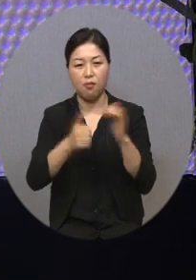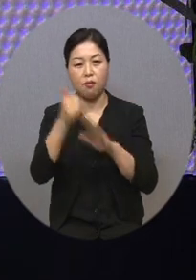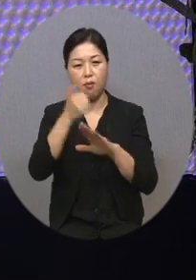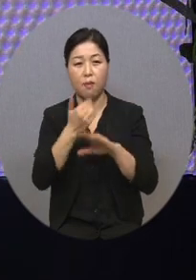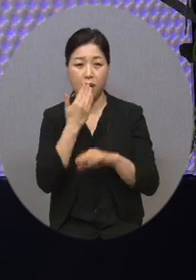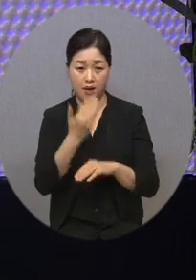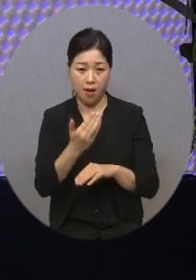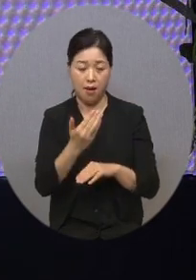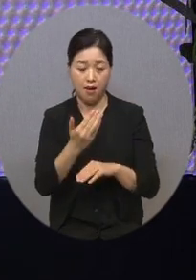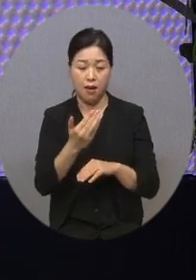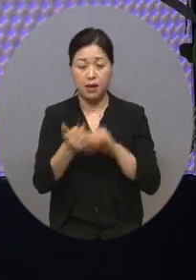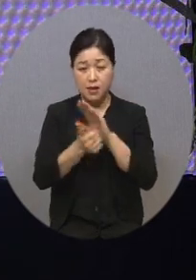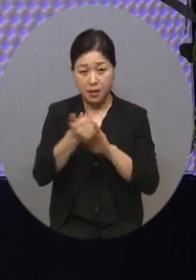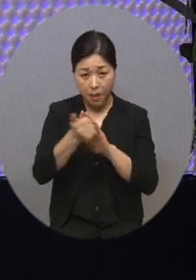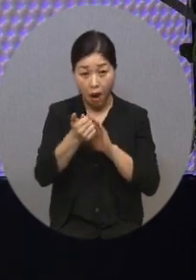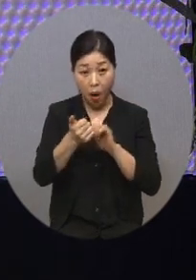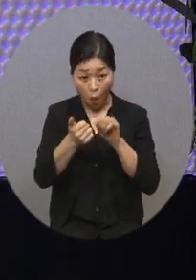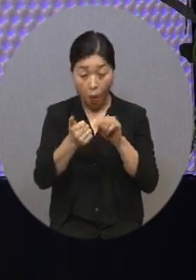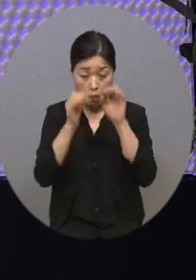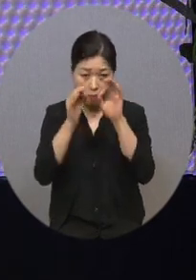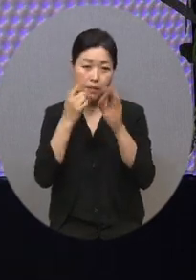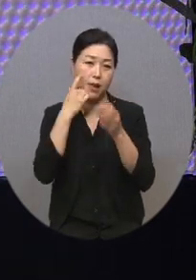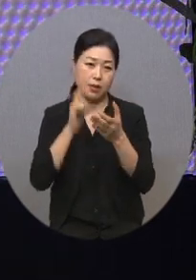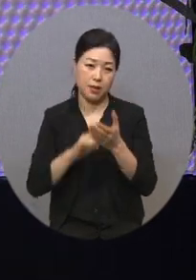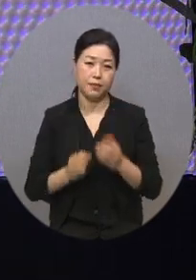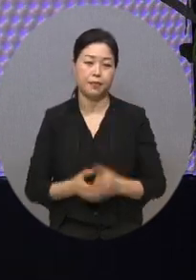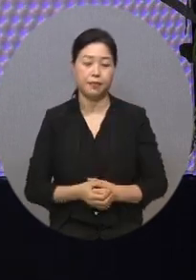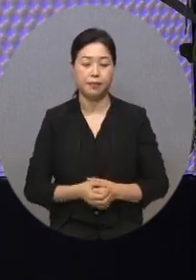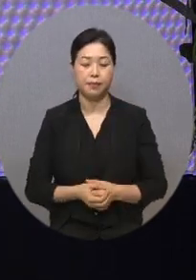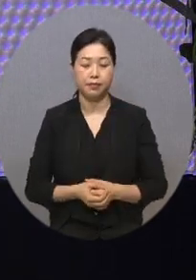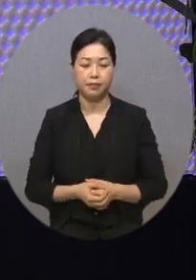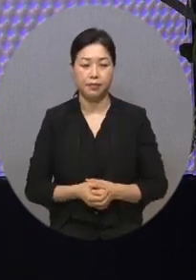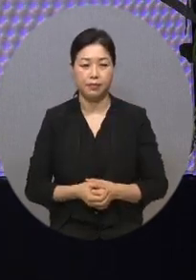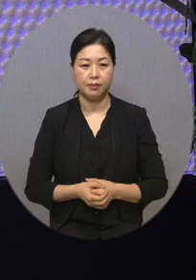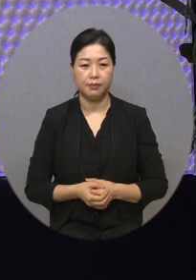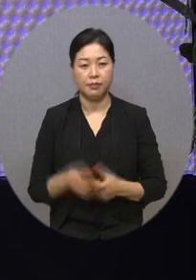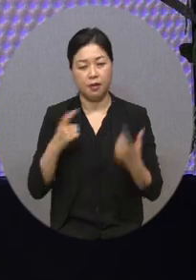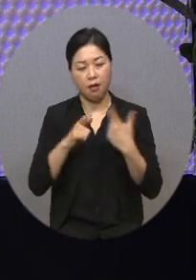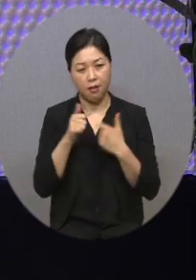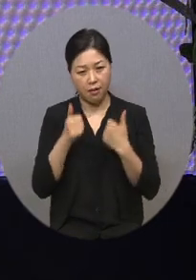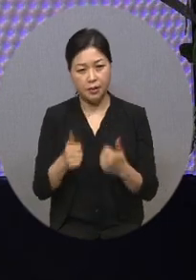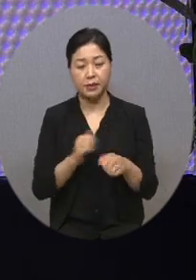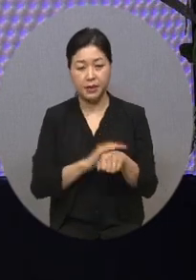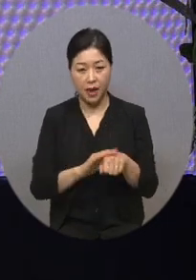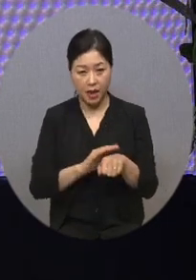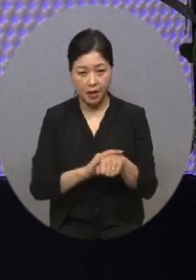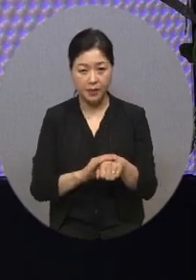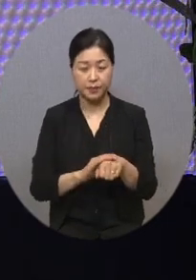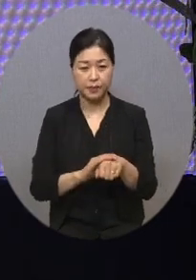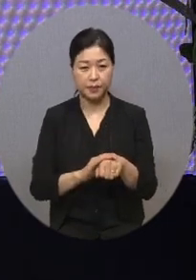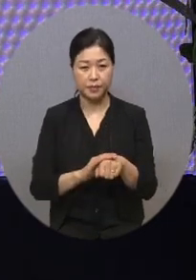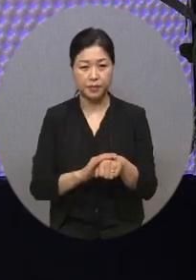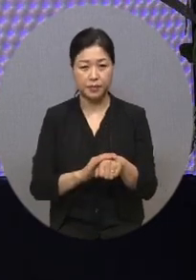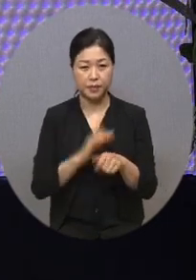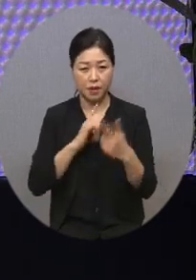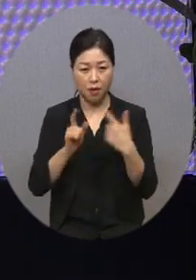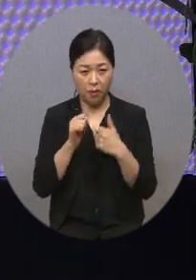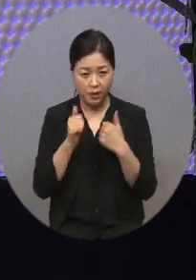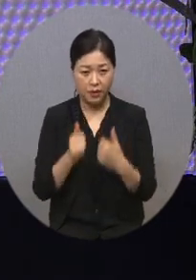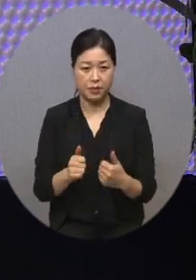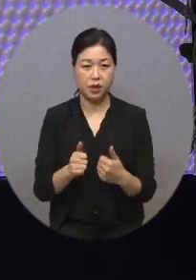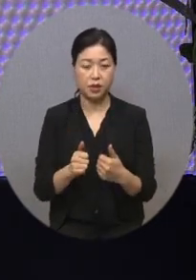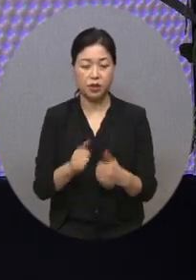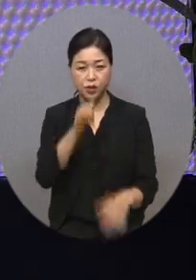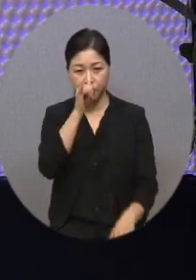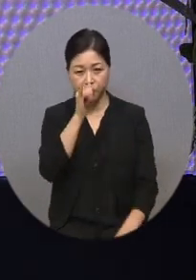희망을 엿봤습니다. 아무쪼록 더욱 힘을 내서 더 열심히 해서